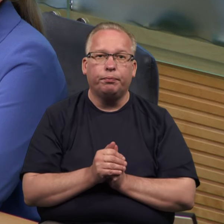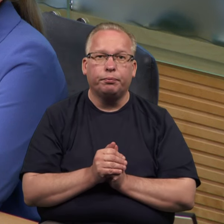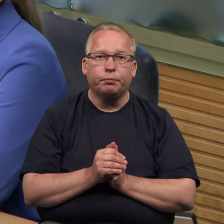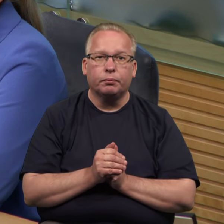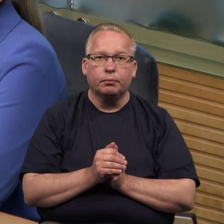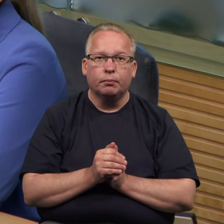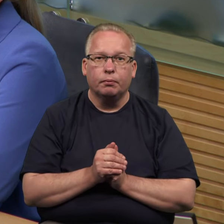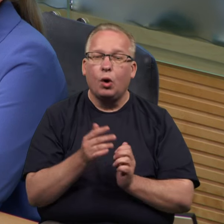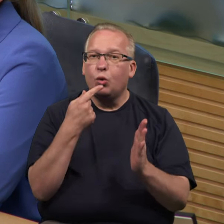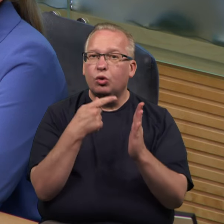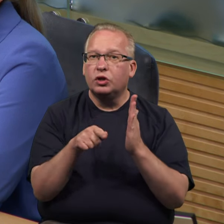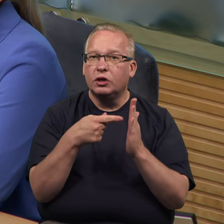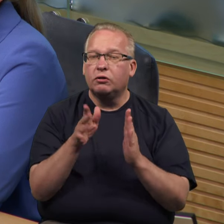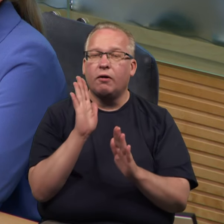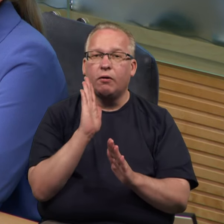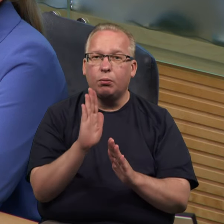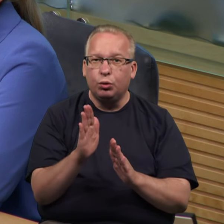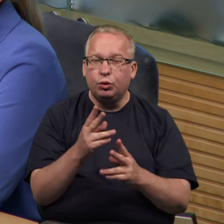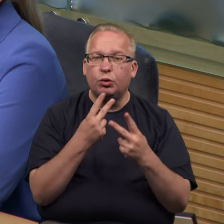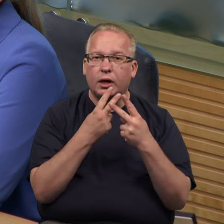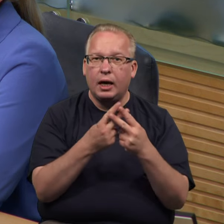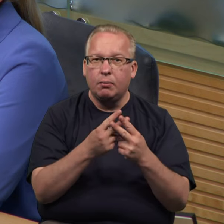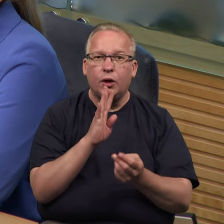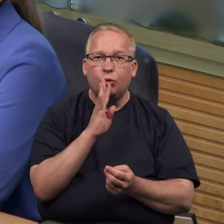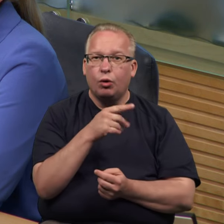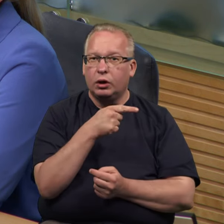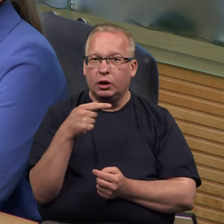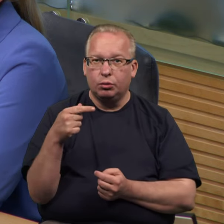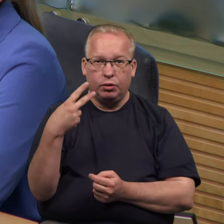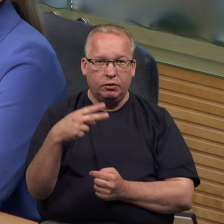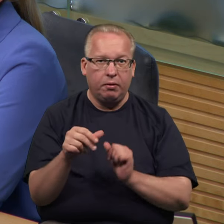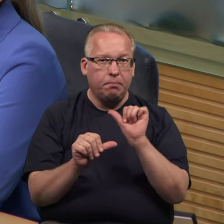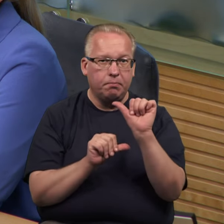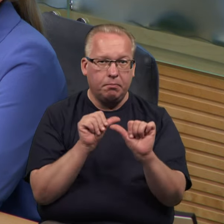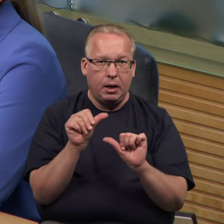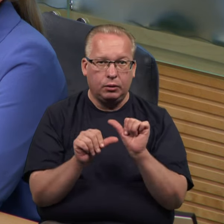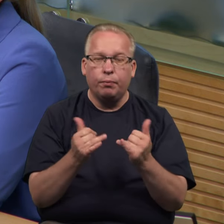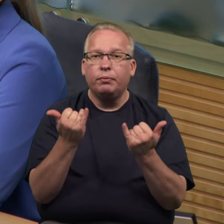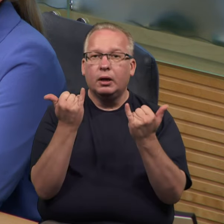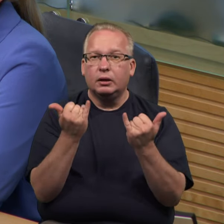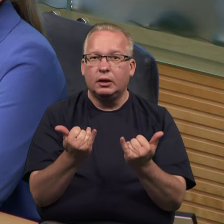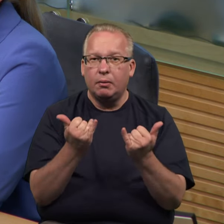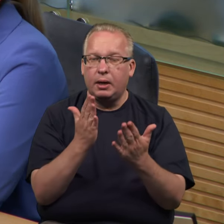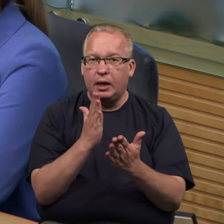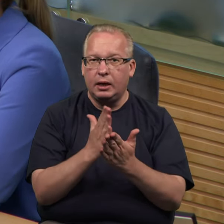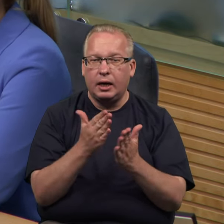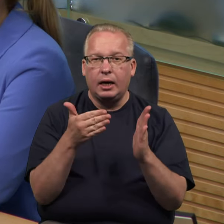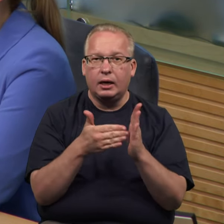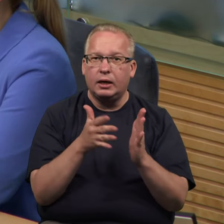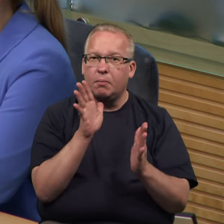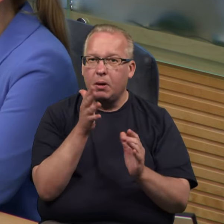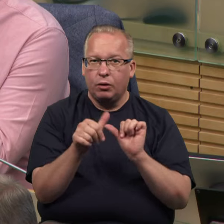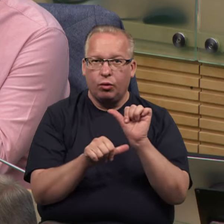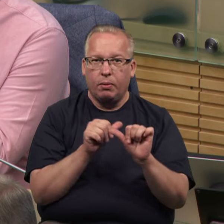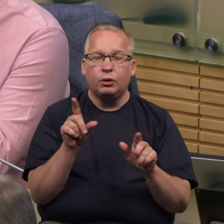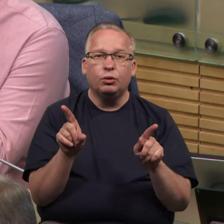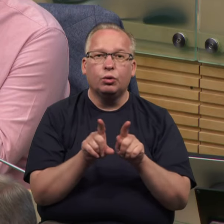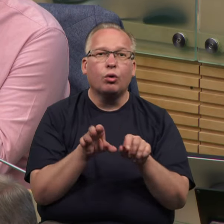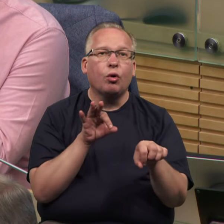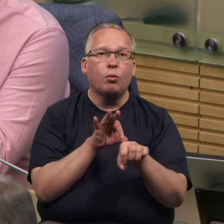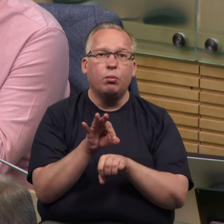iki 12 metų, šiuo metu gresia iki 5 metų. Tokios bausmės grės, jei Lietuvos pilietis okupacijos